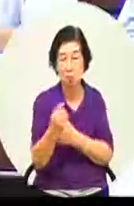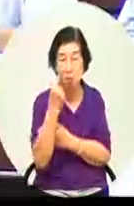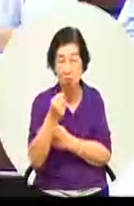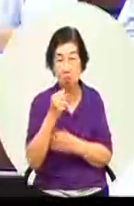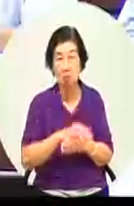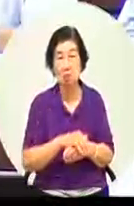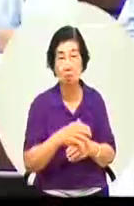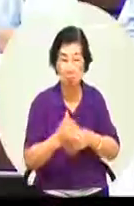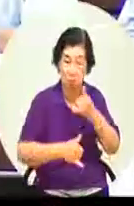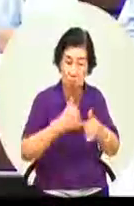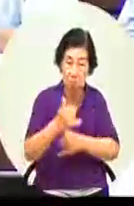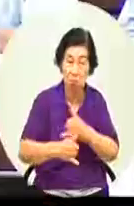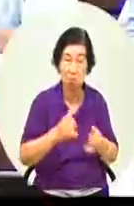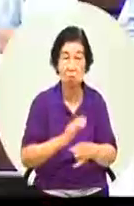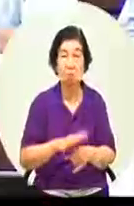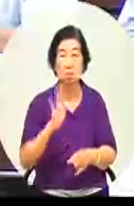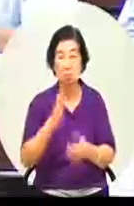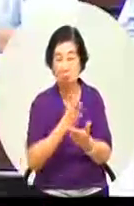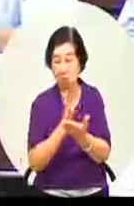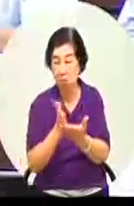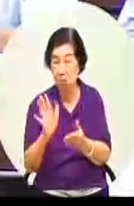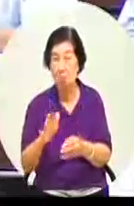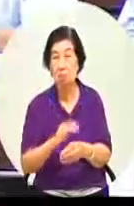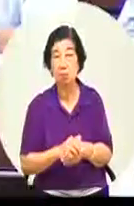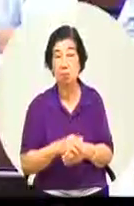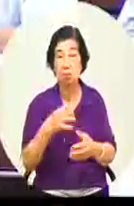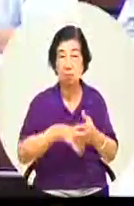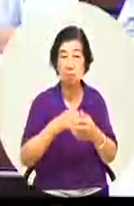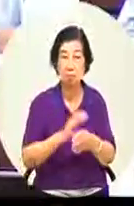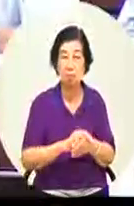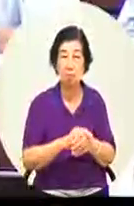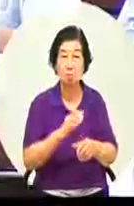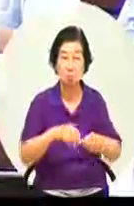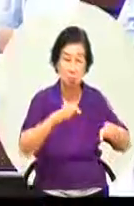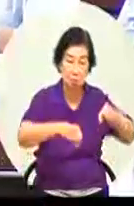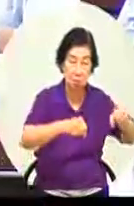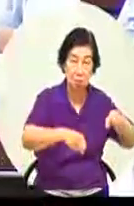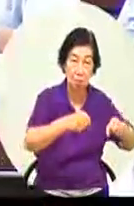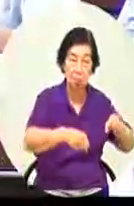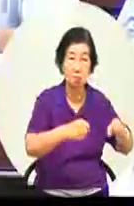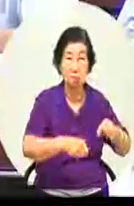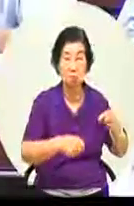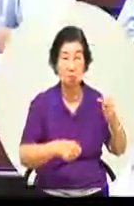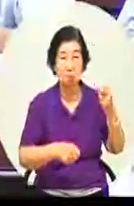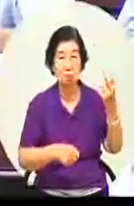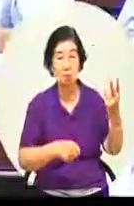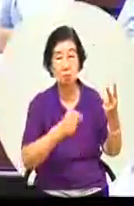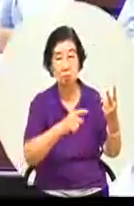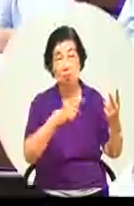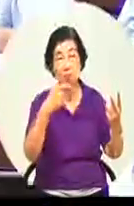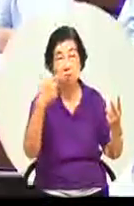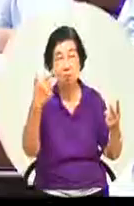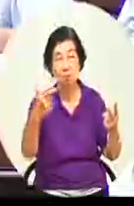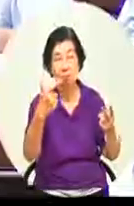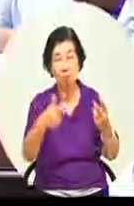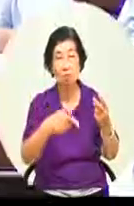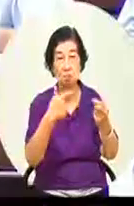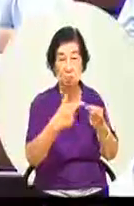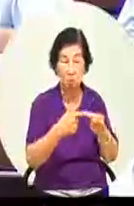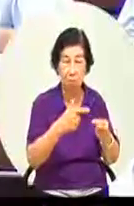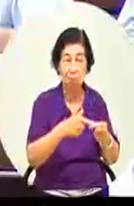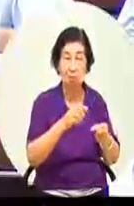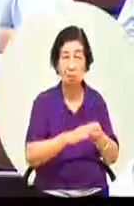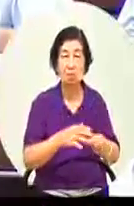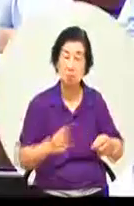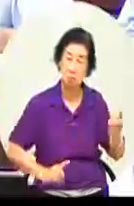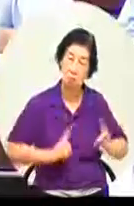活动弄跟我们林鹏有关，包括咱的脚踏车的行程，就是2016的乘风而起，那另外还有四季逍遥游，还